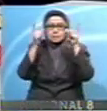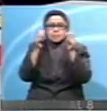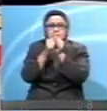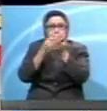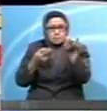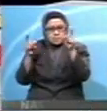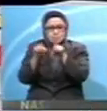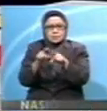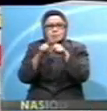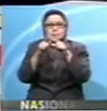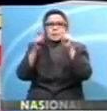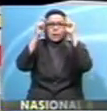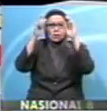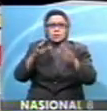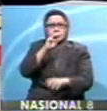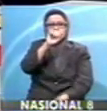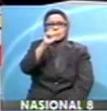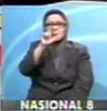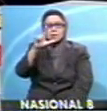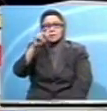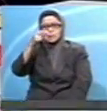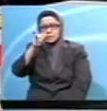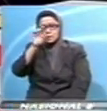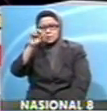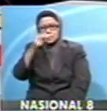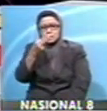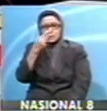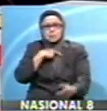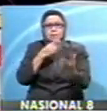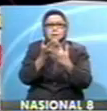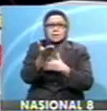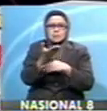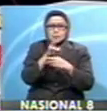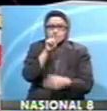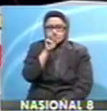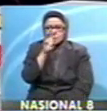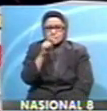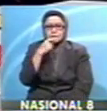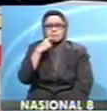Mat lazim semalam timbalan Perdana Menteri menerusi laman Twitternya mengucapkan takziah kepada keluarga